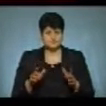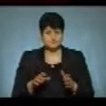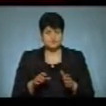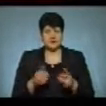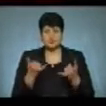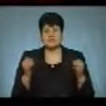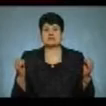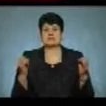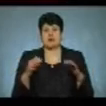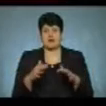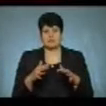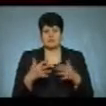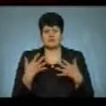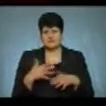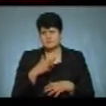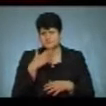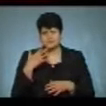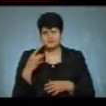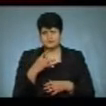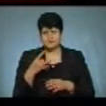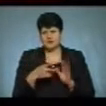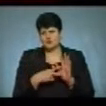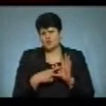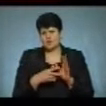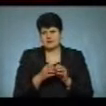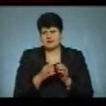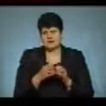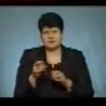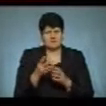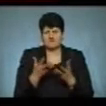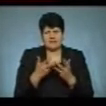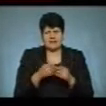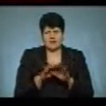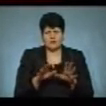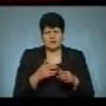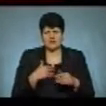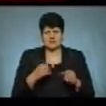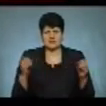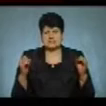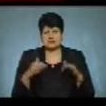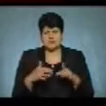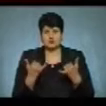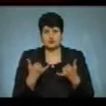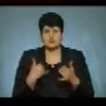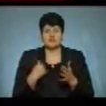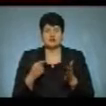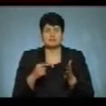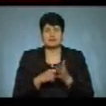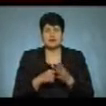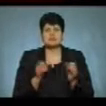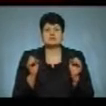Сьогодні ми зібралися вже в котрий раз, в сьомий або в десятий, ми вже не рахуємо наших зібрань. Сьогодні мета нашого